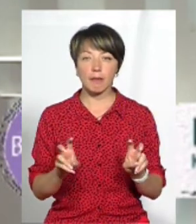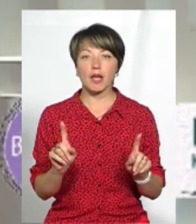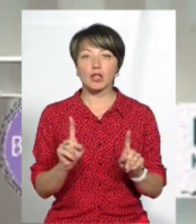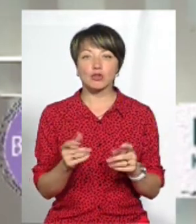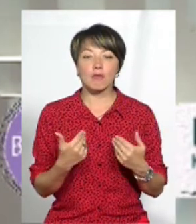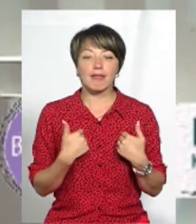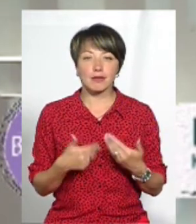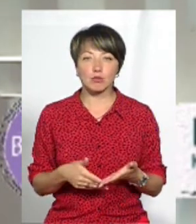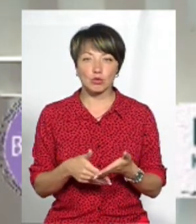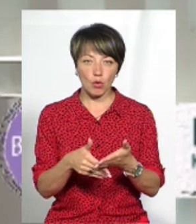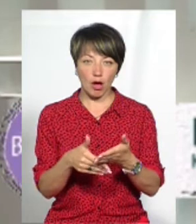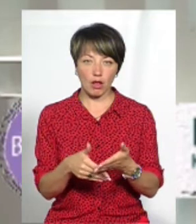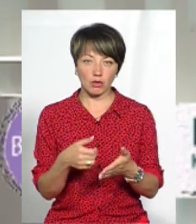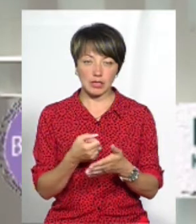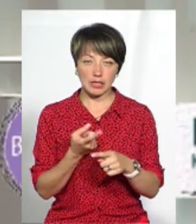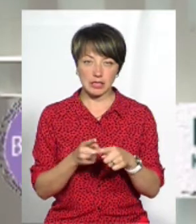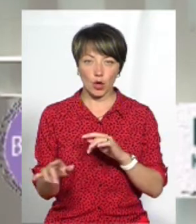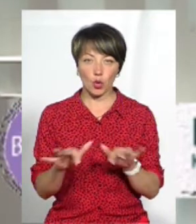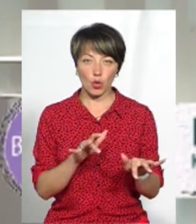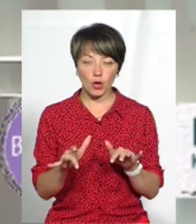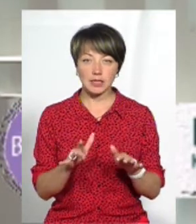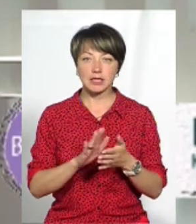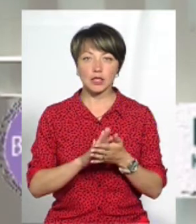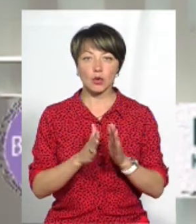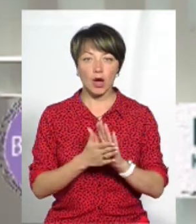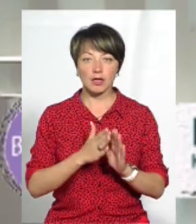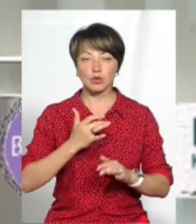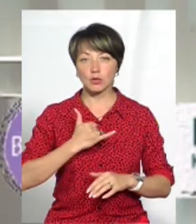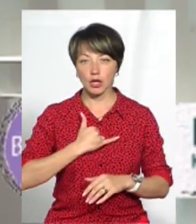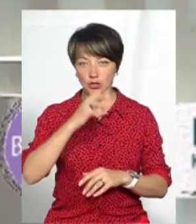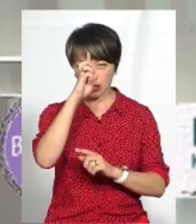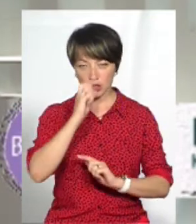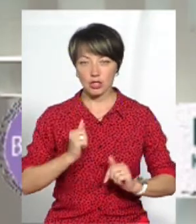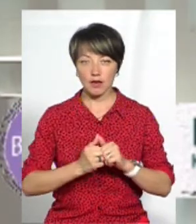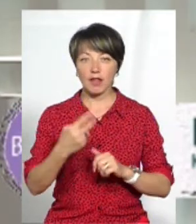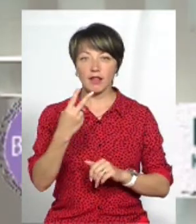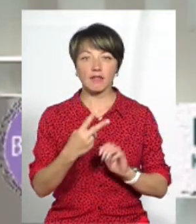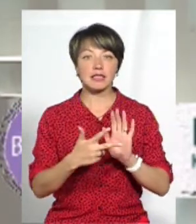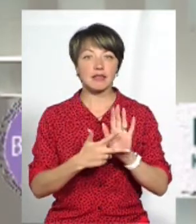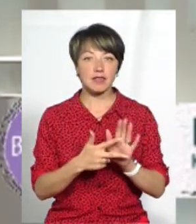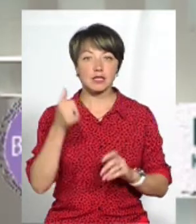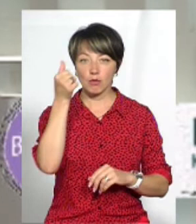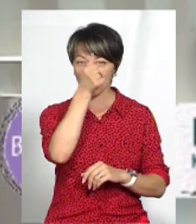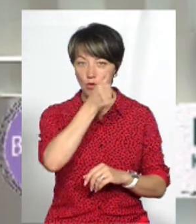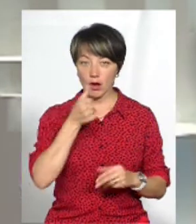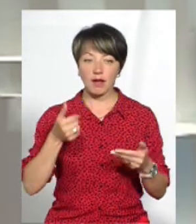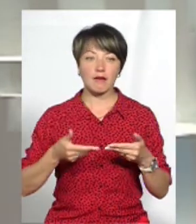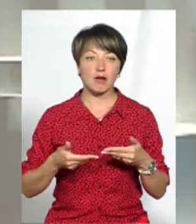Що мене спонукало і підштовхнуло на цей крок – це ситуація в нашій державі. 28 років